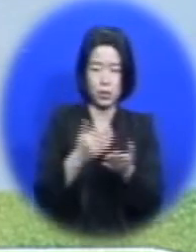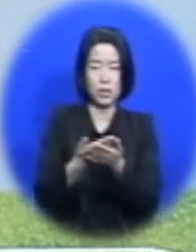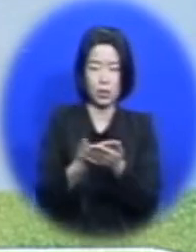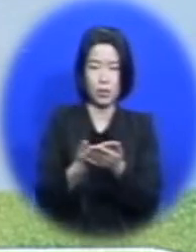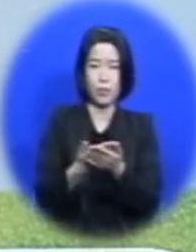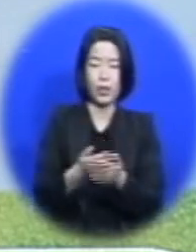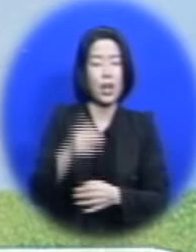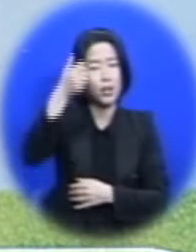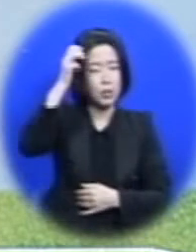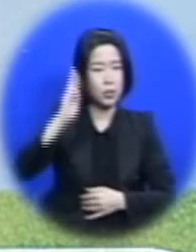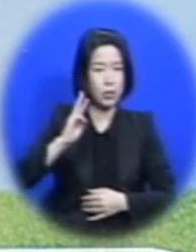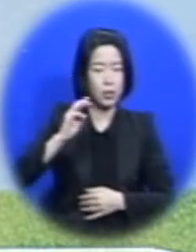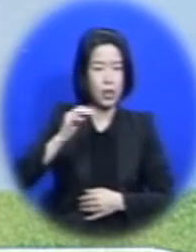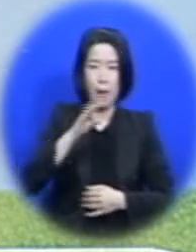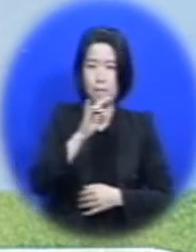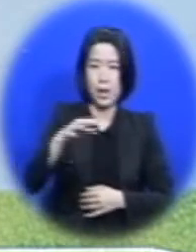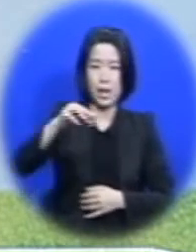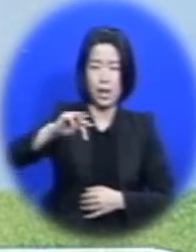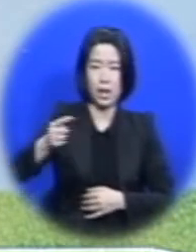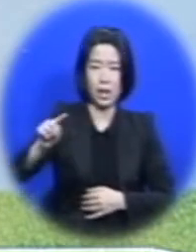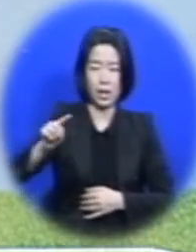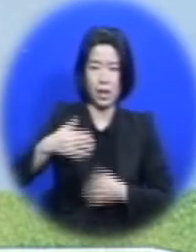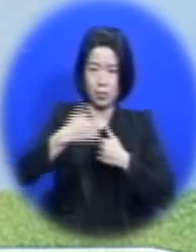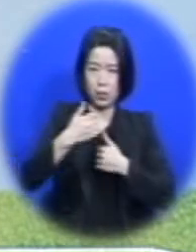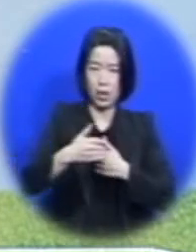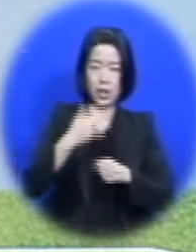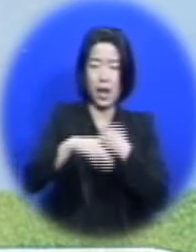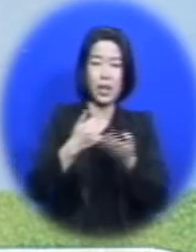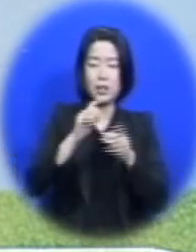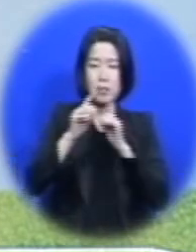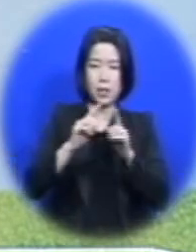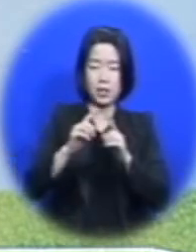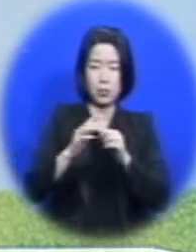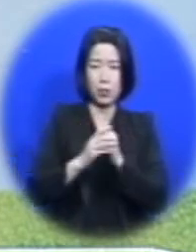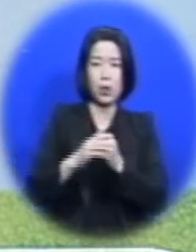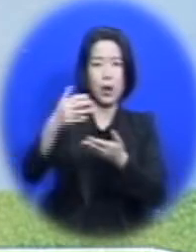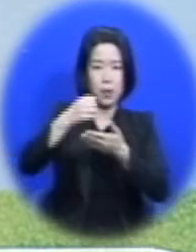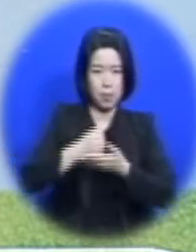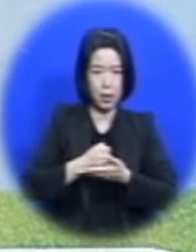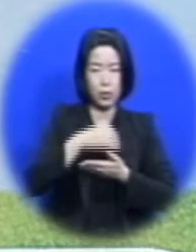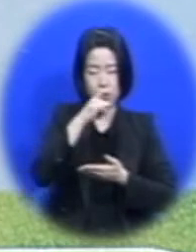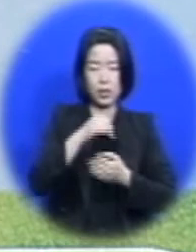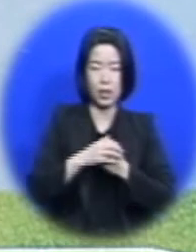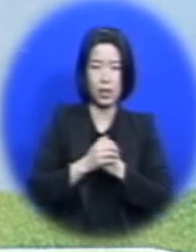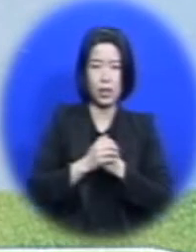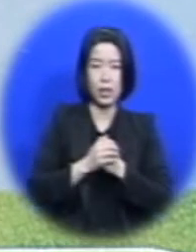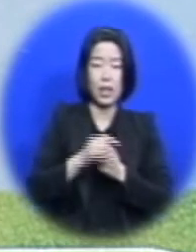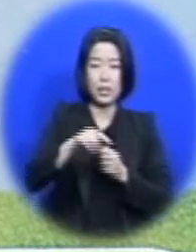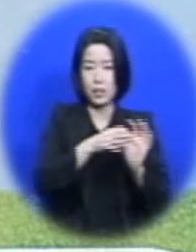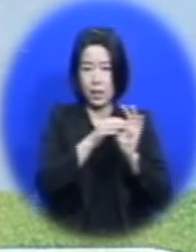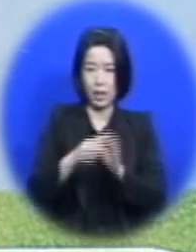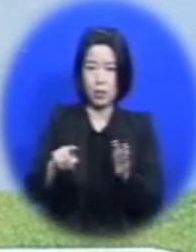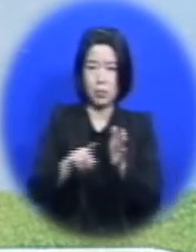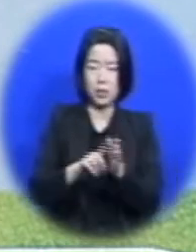좋은 외 술래는 베라 l 권고가 하나님께서 주신 말씀으로 받아들여졌다 그래서 그는 계속해서